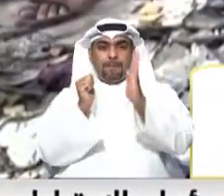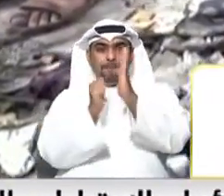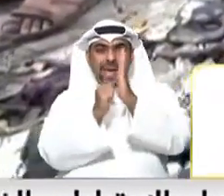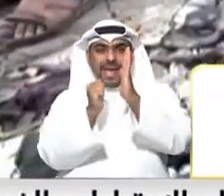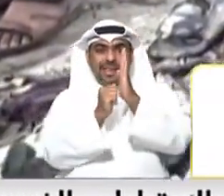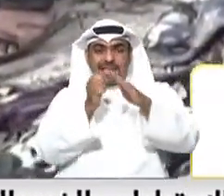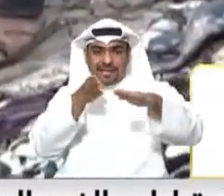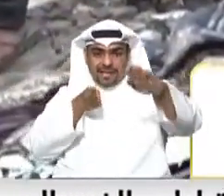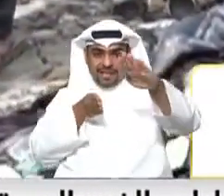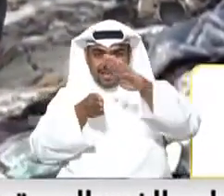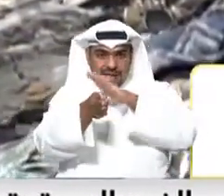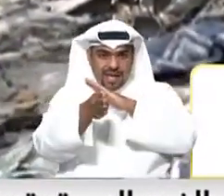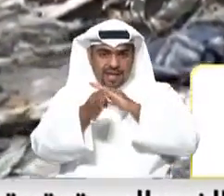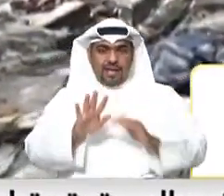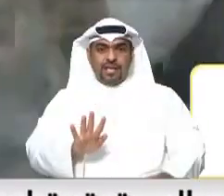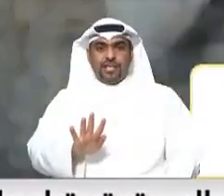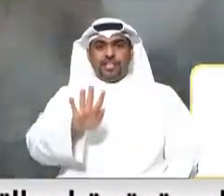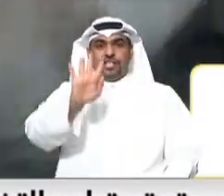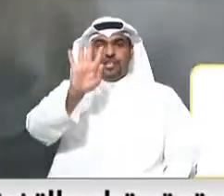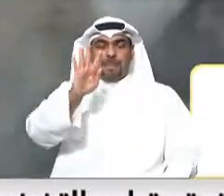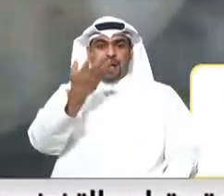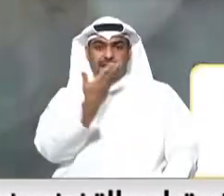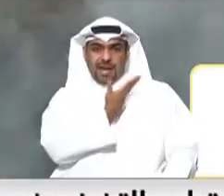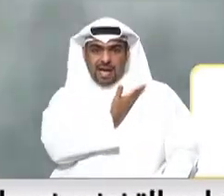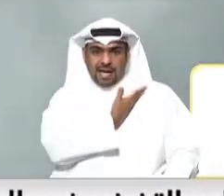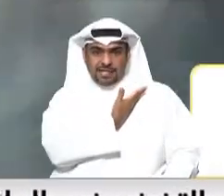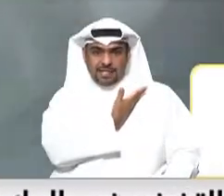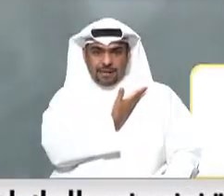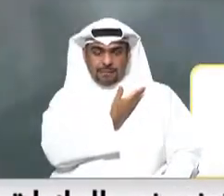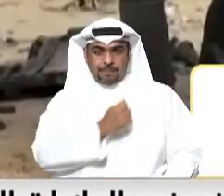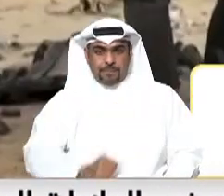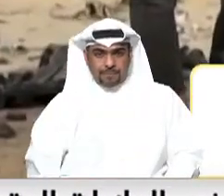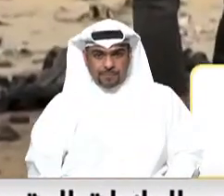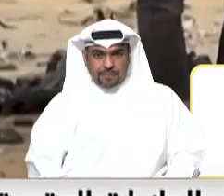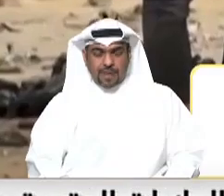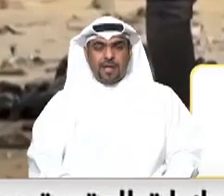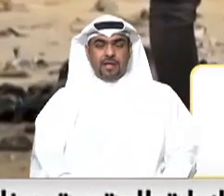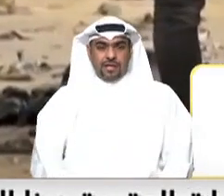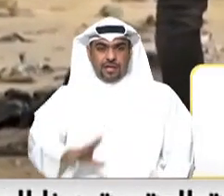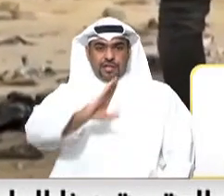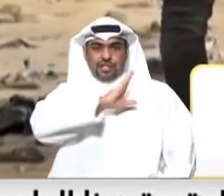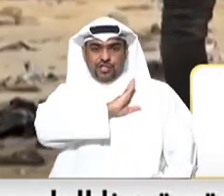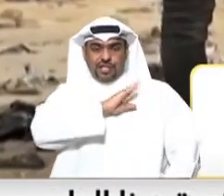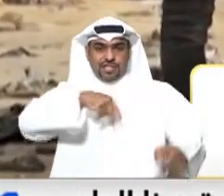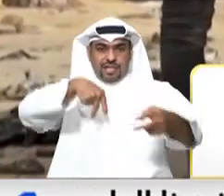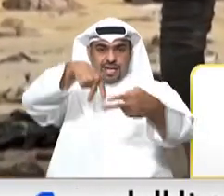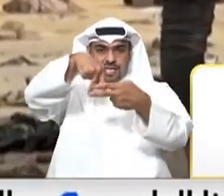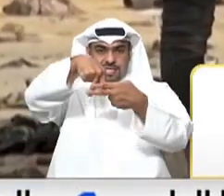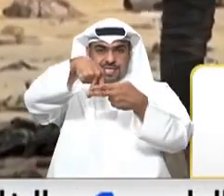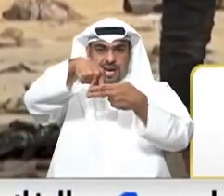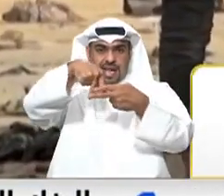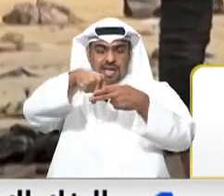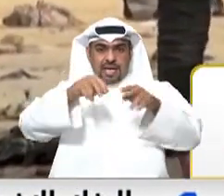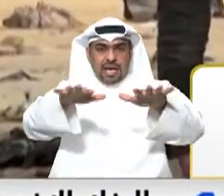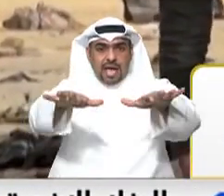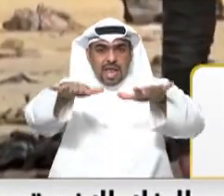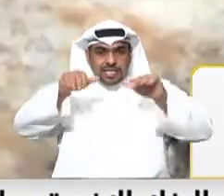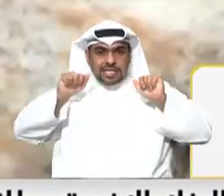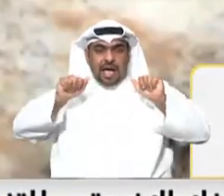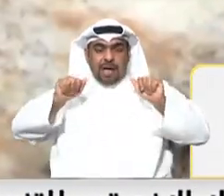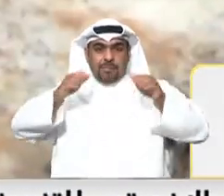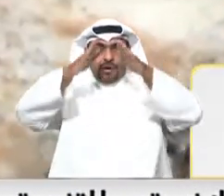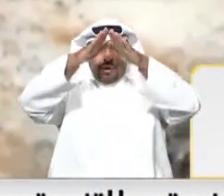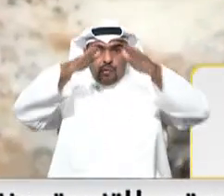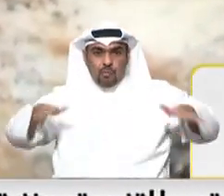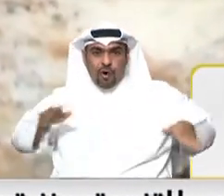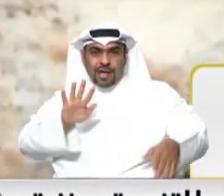الجديد شمال غرب مخيم النصيرات. جاء ذلك فيما انسحبت قوات الاحتلال من مخيم جباليا وتل الزعتر ومشروع بيت